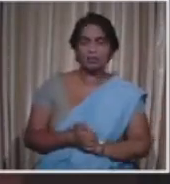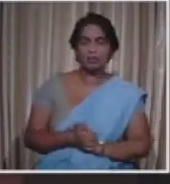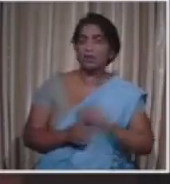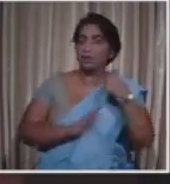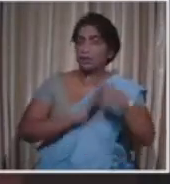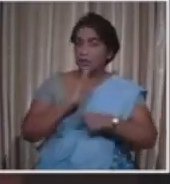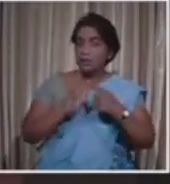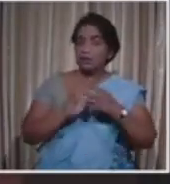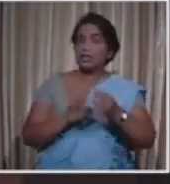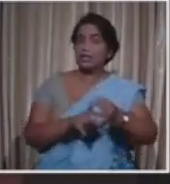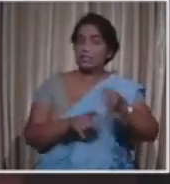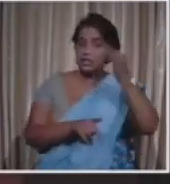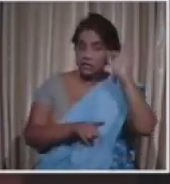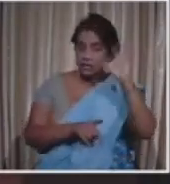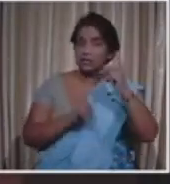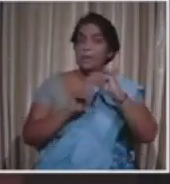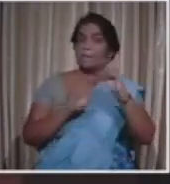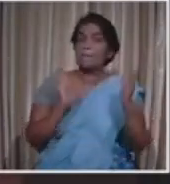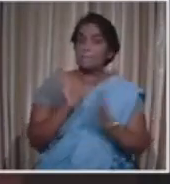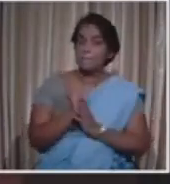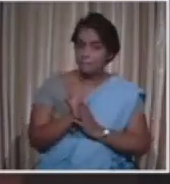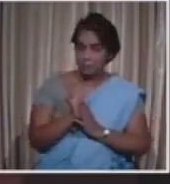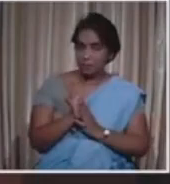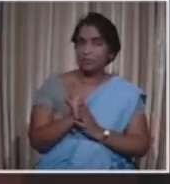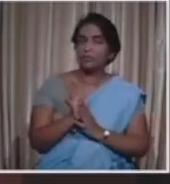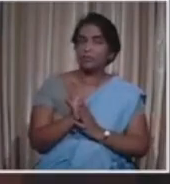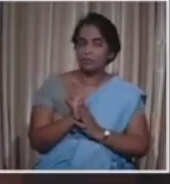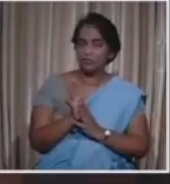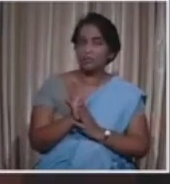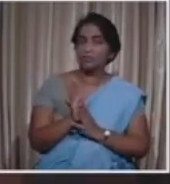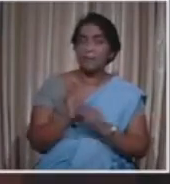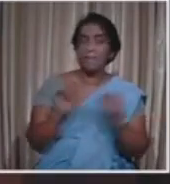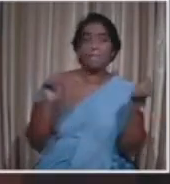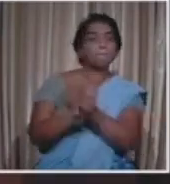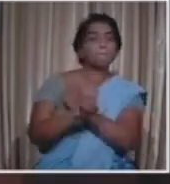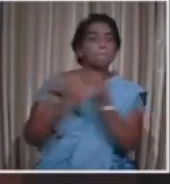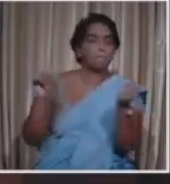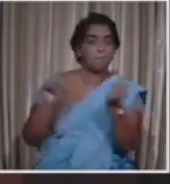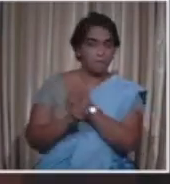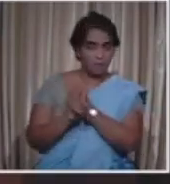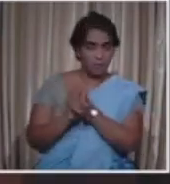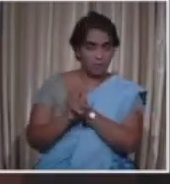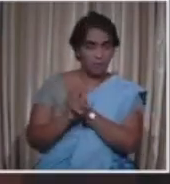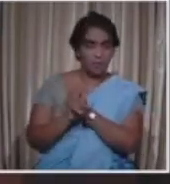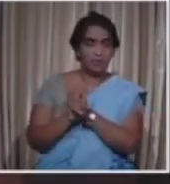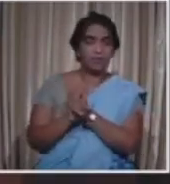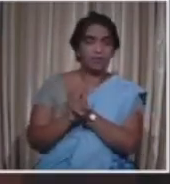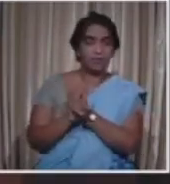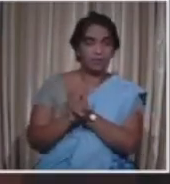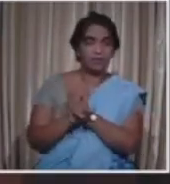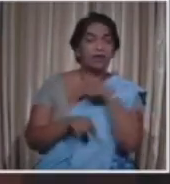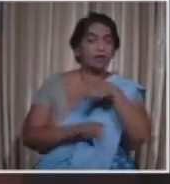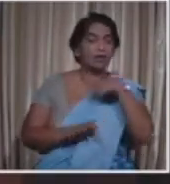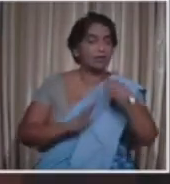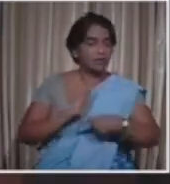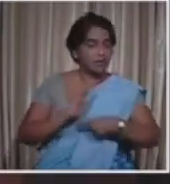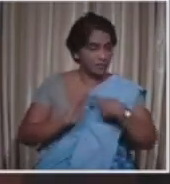රටේ ජනාධිපතිවරයයි අගමැතිවරයයි බලපෑම් කරාලු මේ